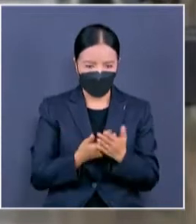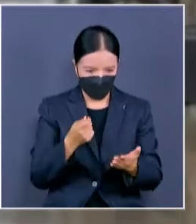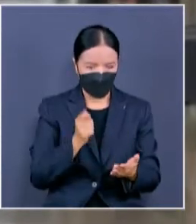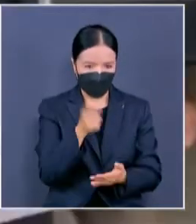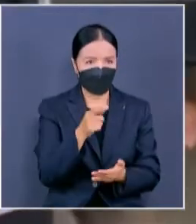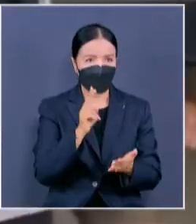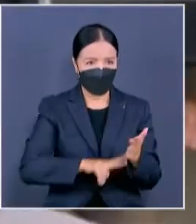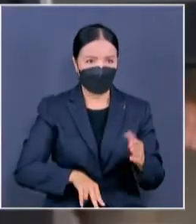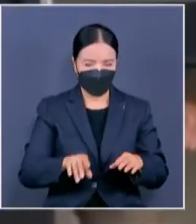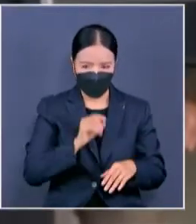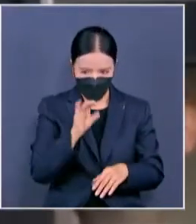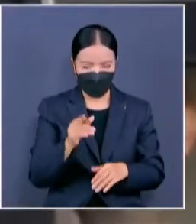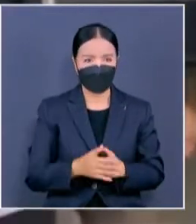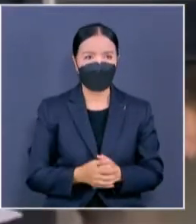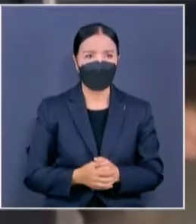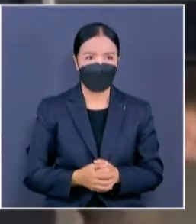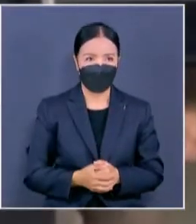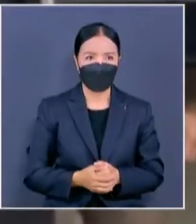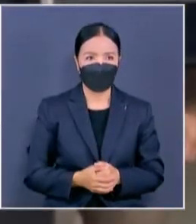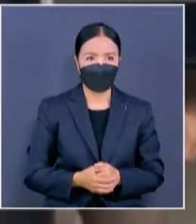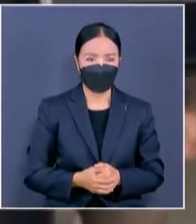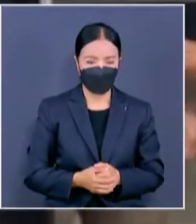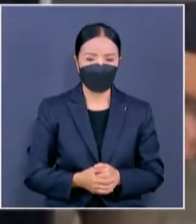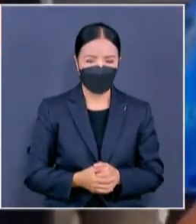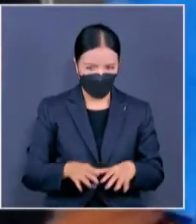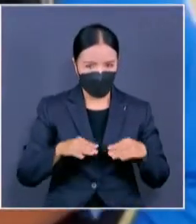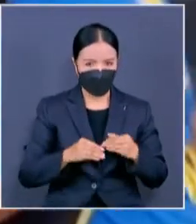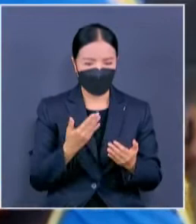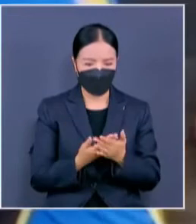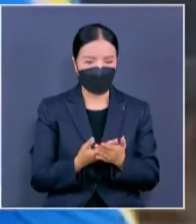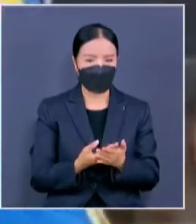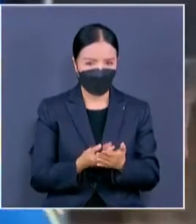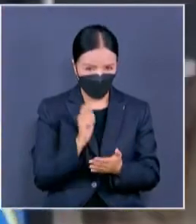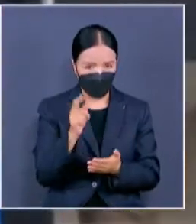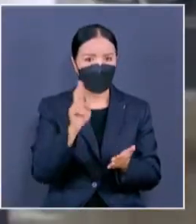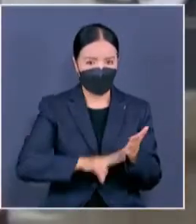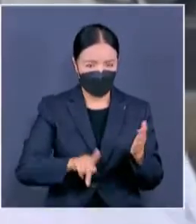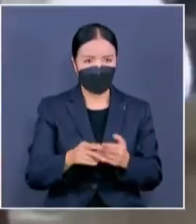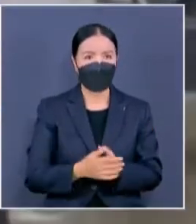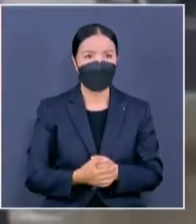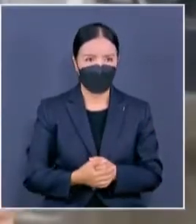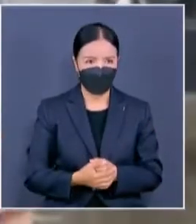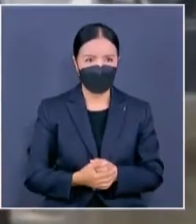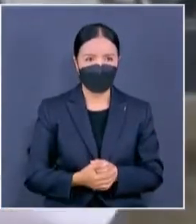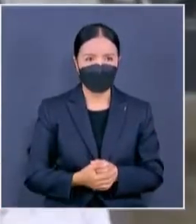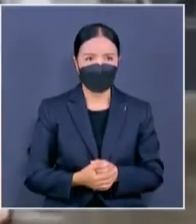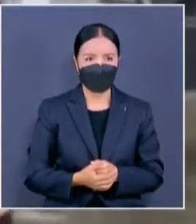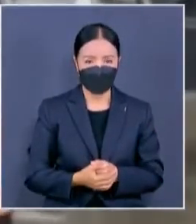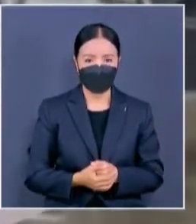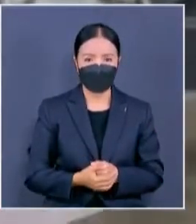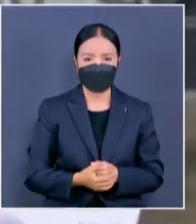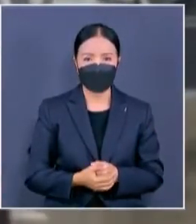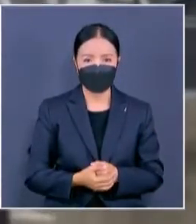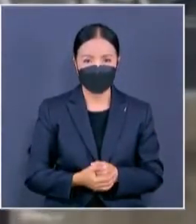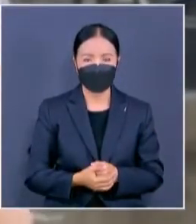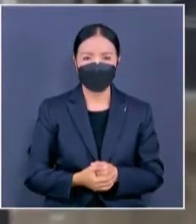ย นี่ค่ะหนักแน่นบอกว่ายอมเสียค่าปรับอีกอย่าให้เจอตัวนะเดี๋ยวเจอขวาท่อนซุงของฉันนะ อันนี้หมายถึงว่าขอเ